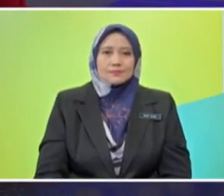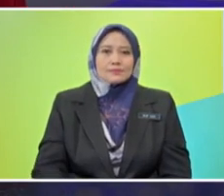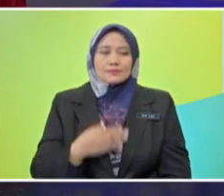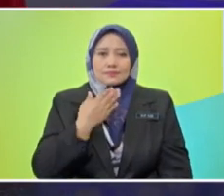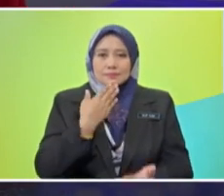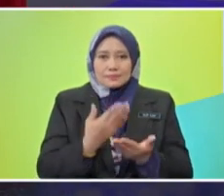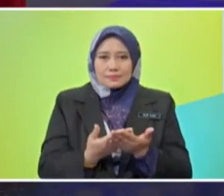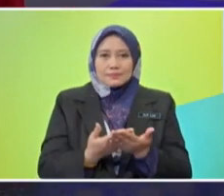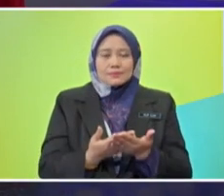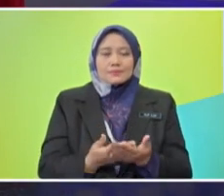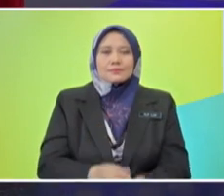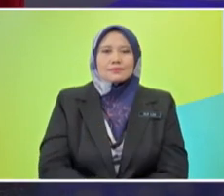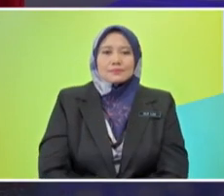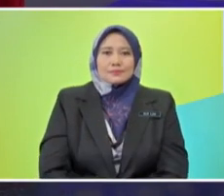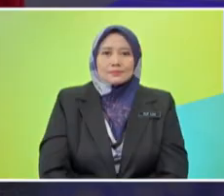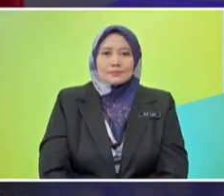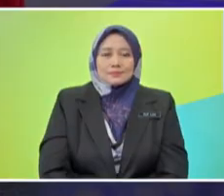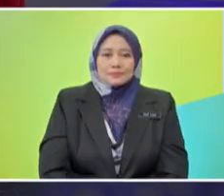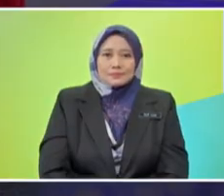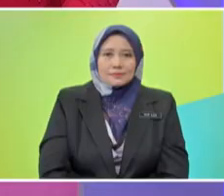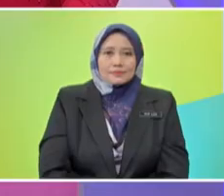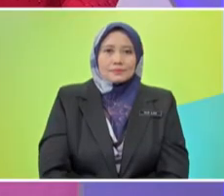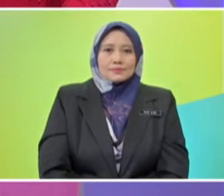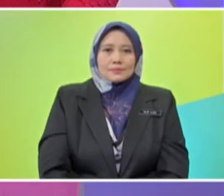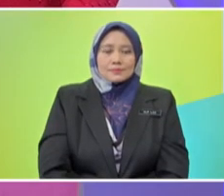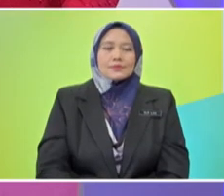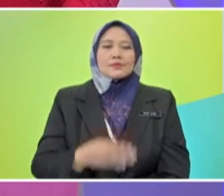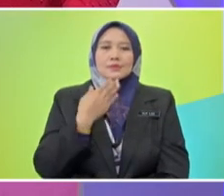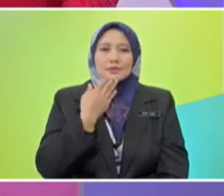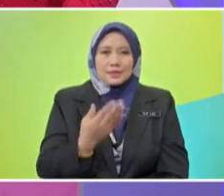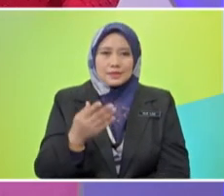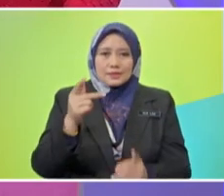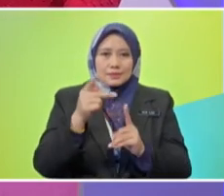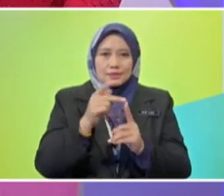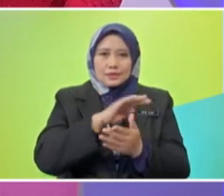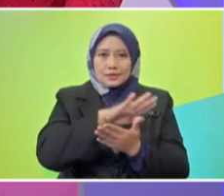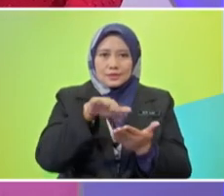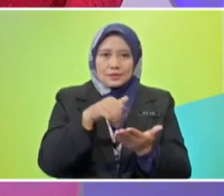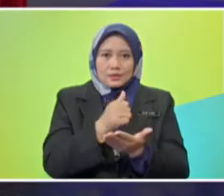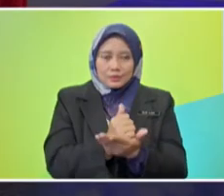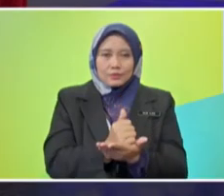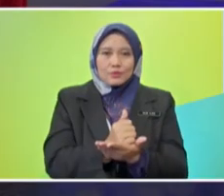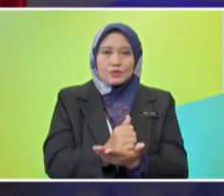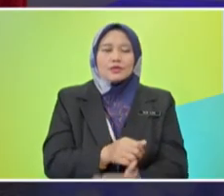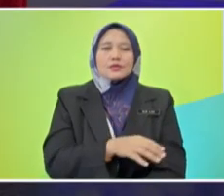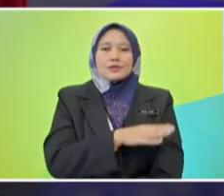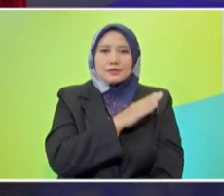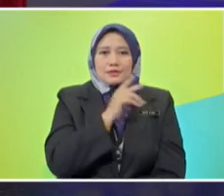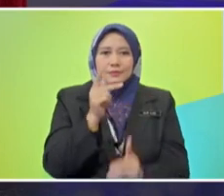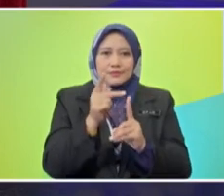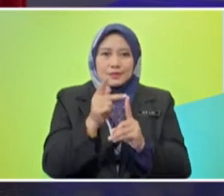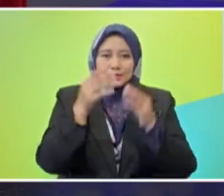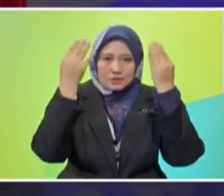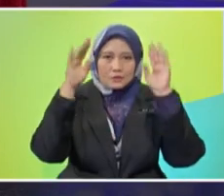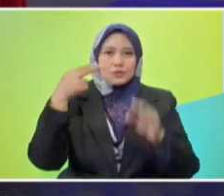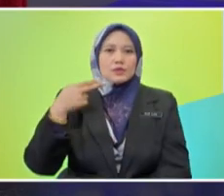Hasliana kita daripada SK2 Taman Selayang Gombak Selangor Dan terima kasih kepada cikgu jurubahasa kita